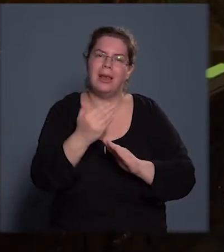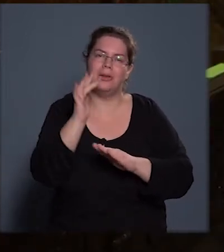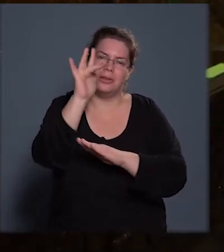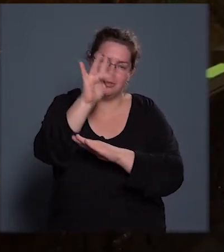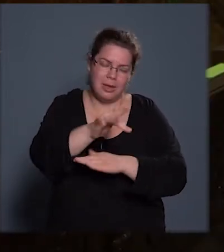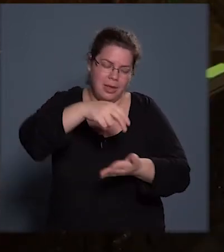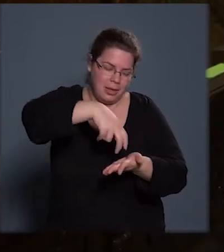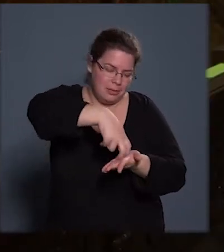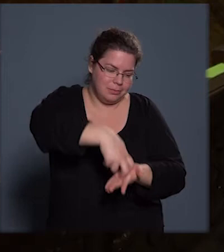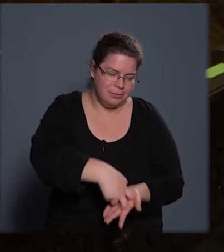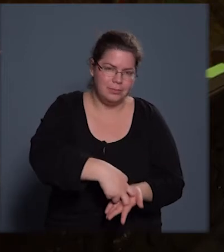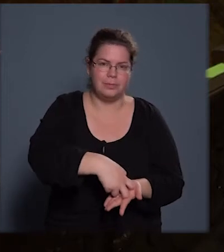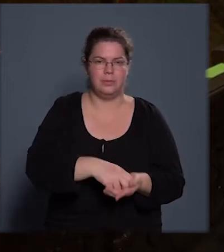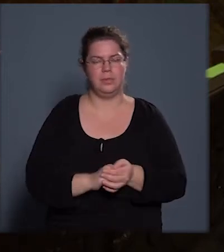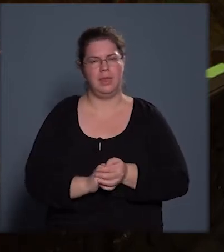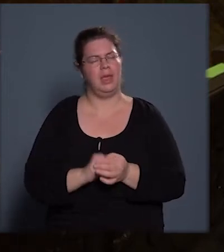térdet.